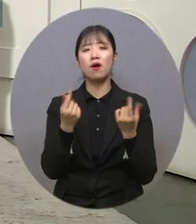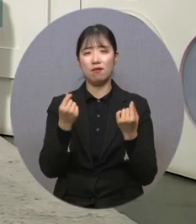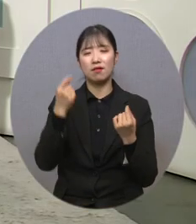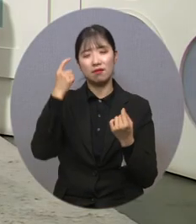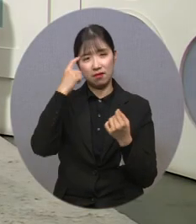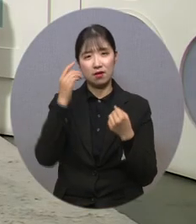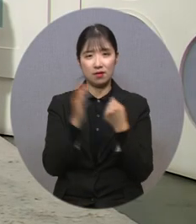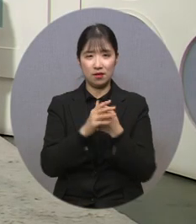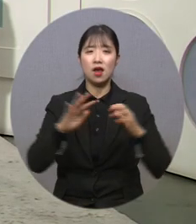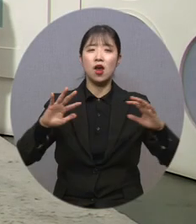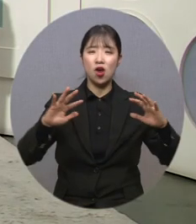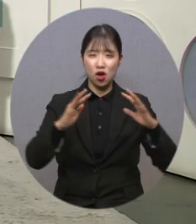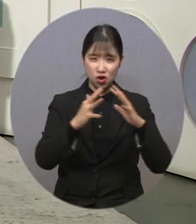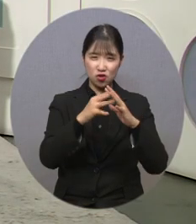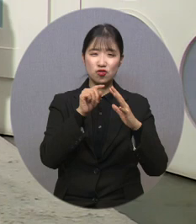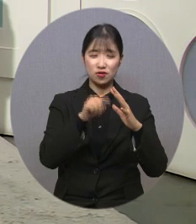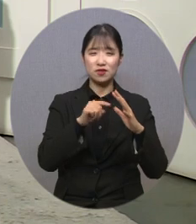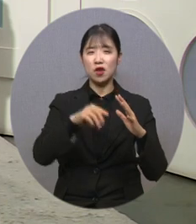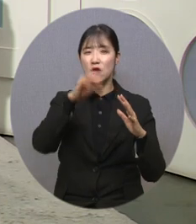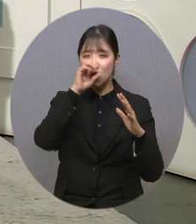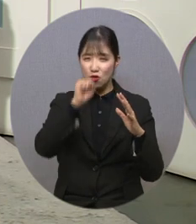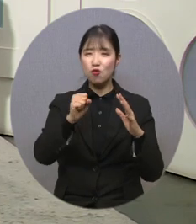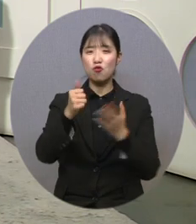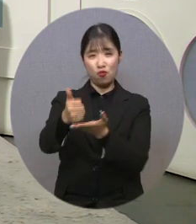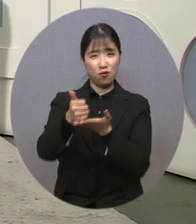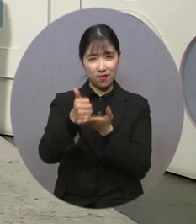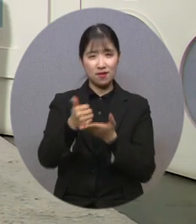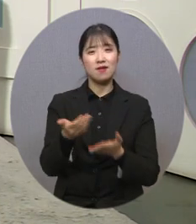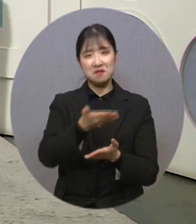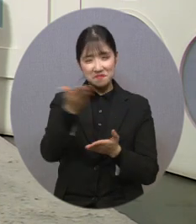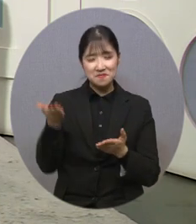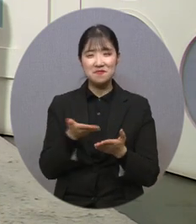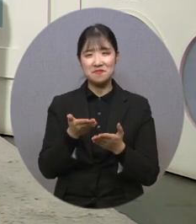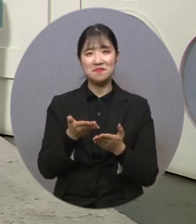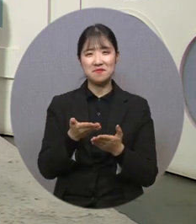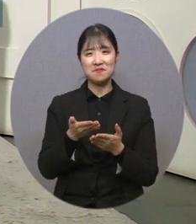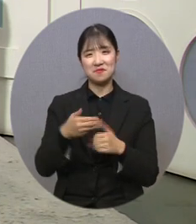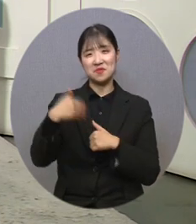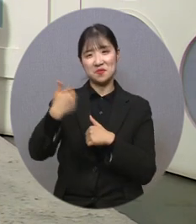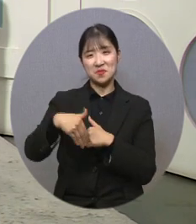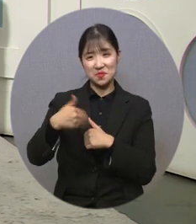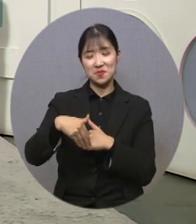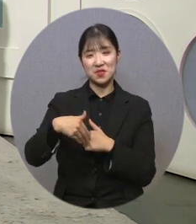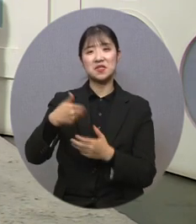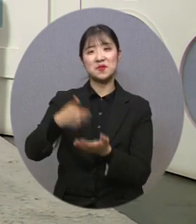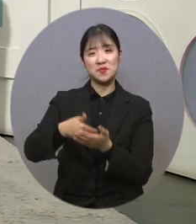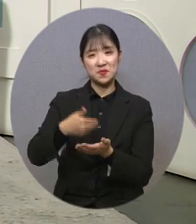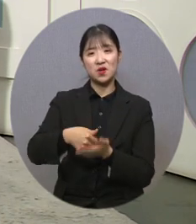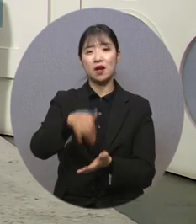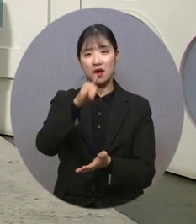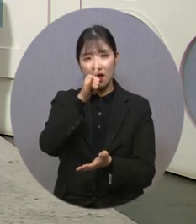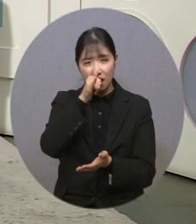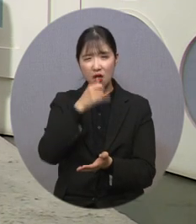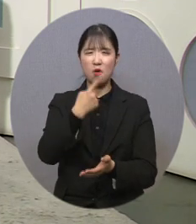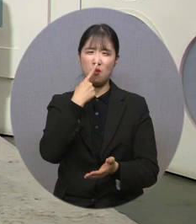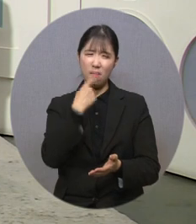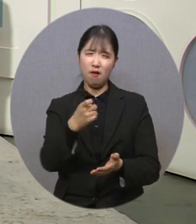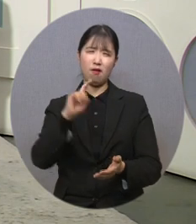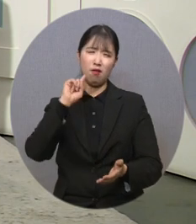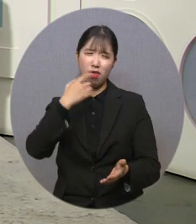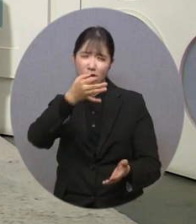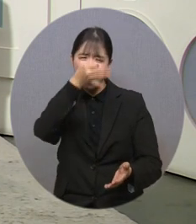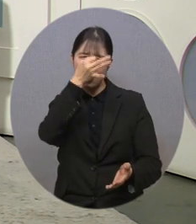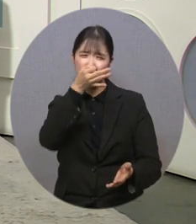그래서 건축은 훌륭한 클라이언트로부터 수주를 받아서 아주 멋지고